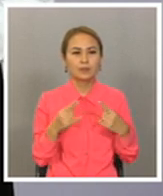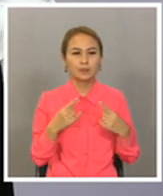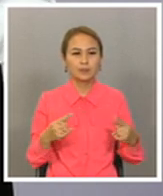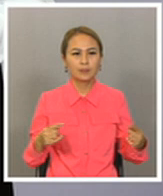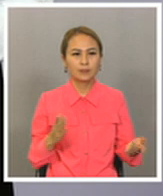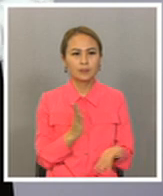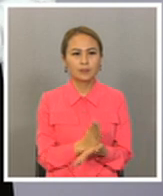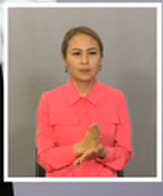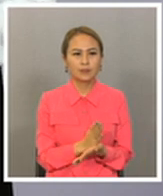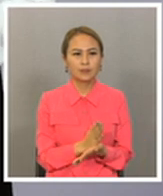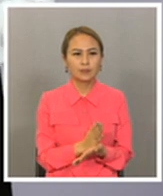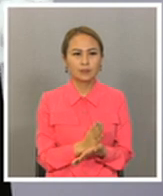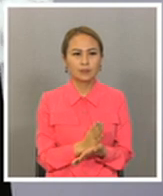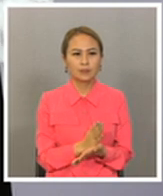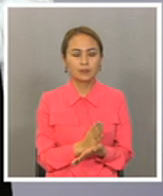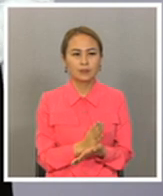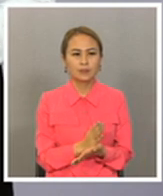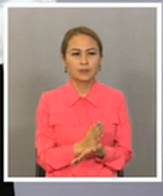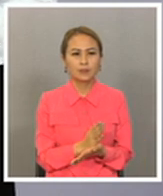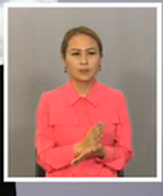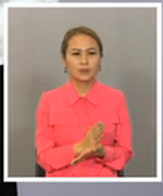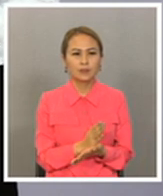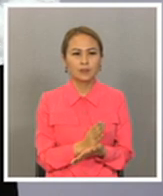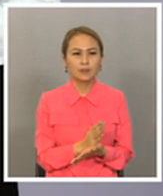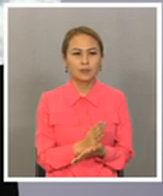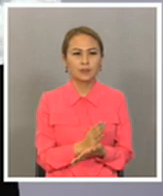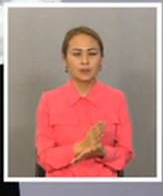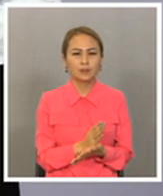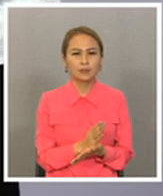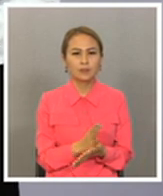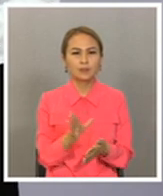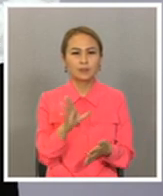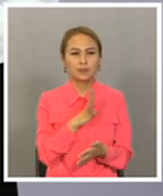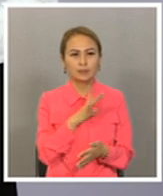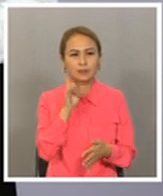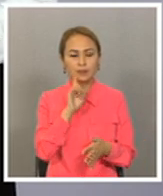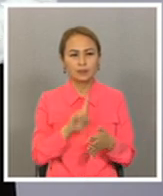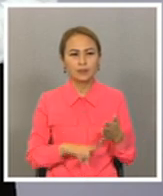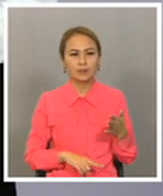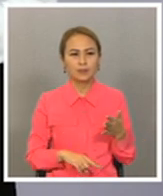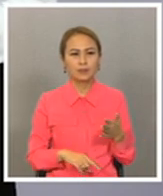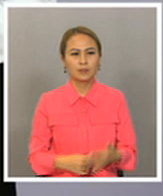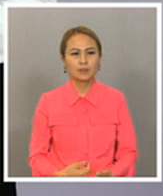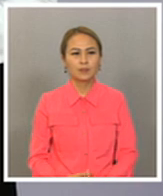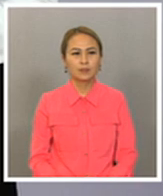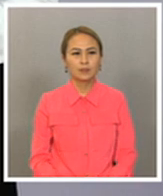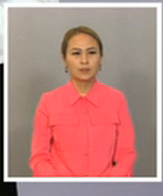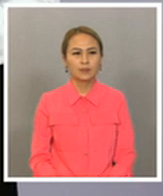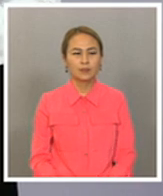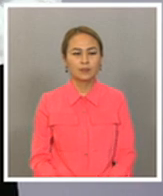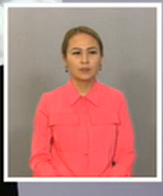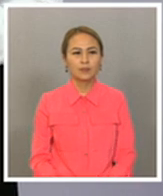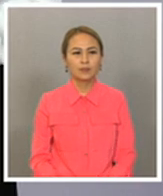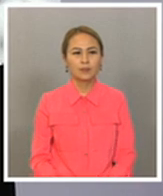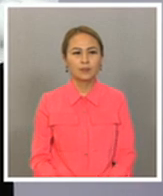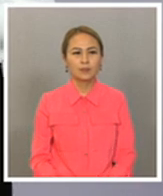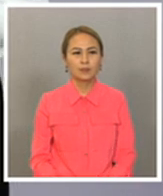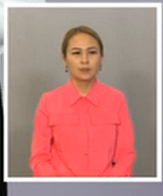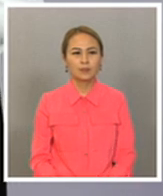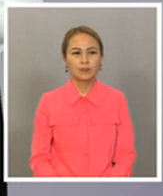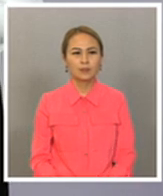екен. Сіздердің де жауаптарыңыз осы үлгіде болды деген сенімдемін. Ендеше келесі тапсырмаға